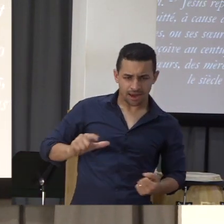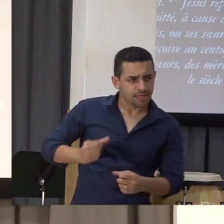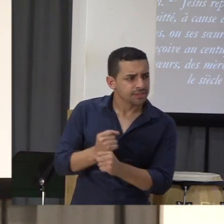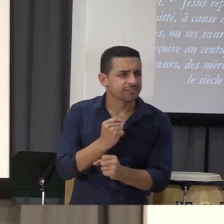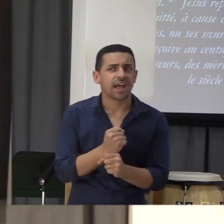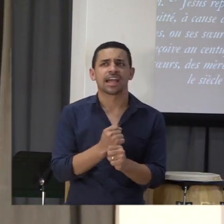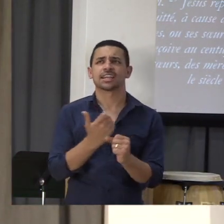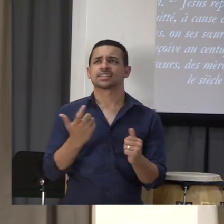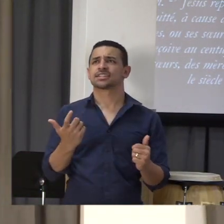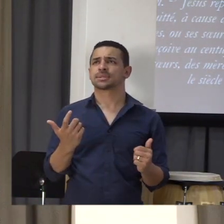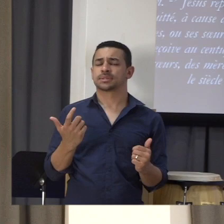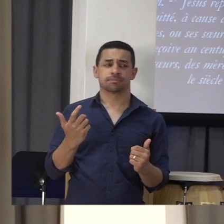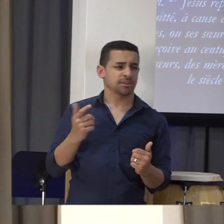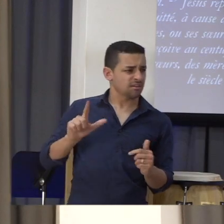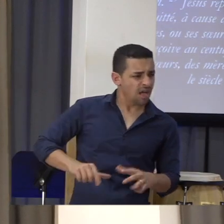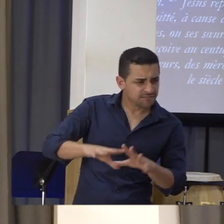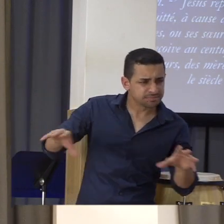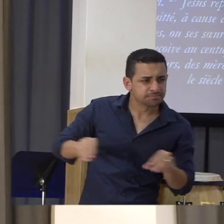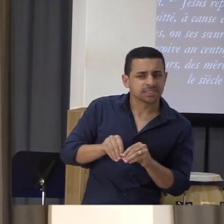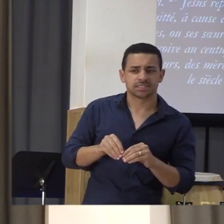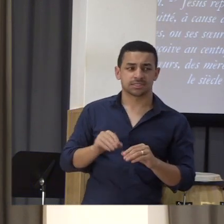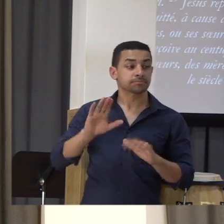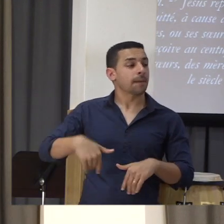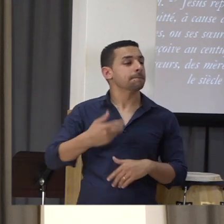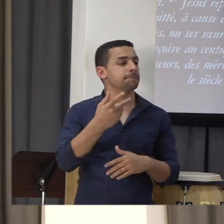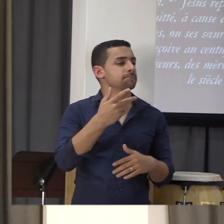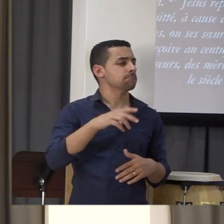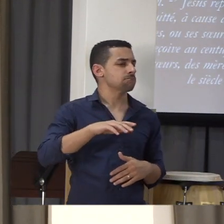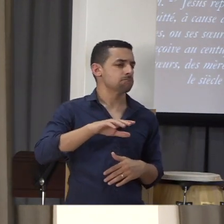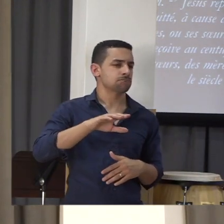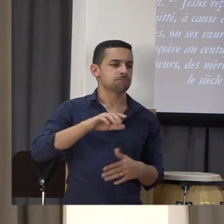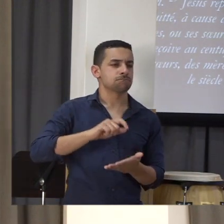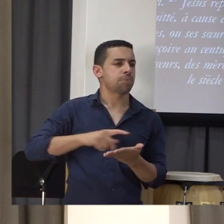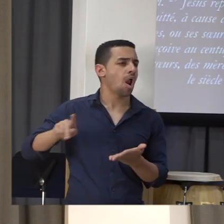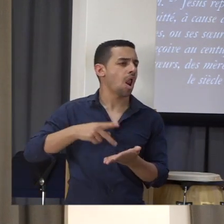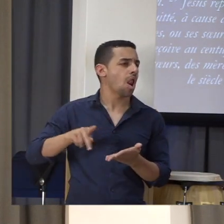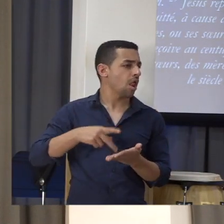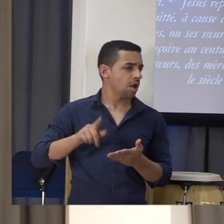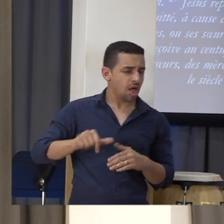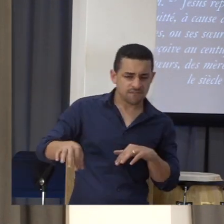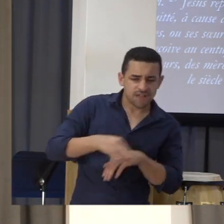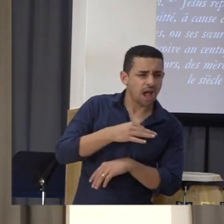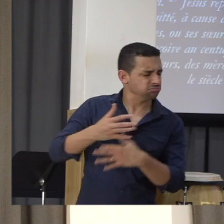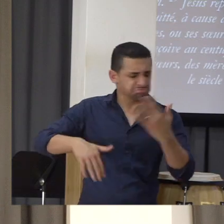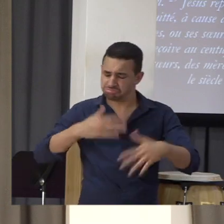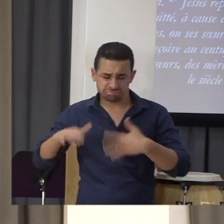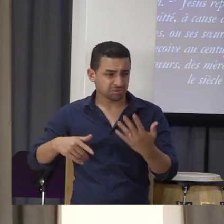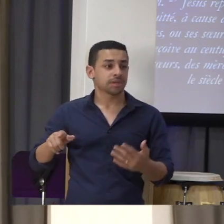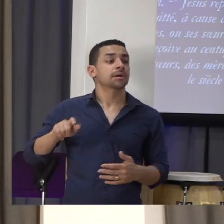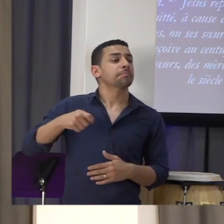travail, Pierre avait une famille, même l'apôtre Paul le dit d'ailleurs. Pierre avait une femme, et donc Pierre